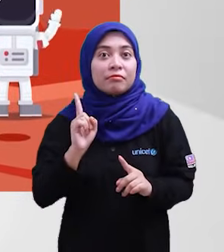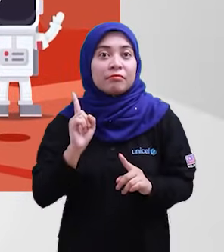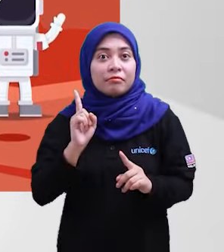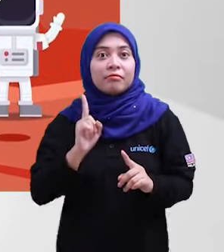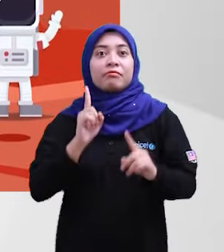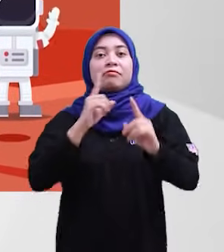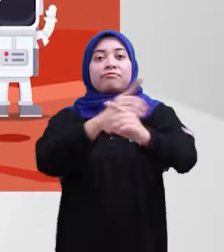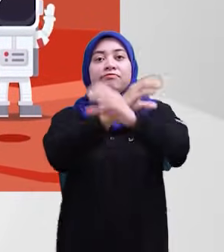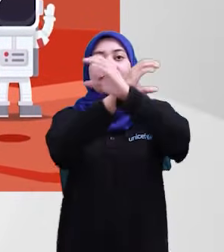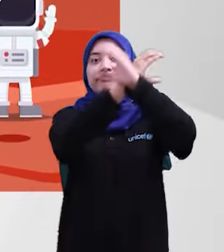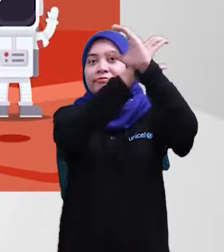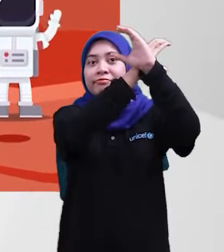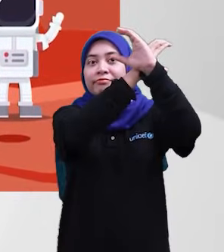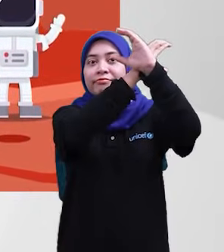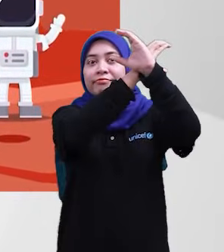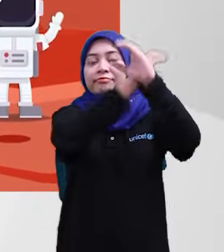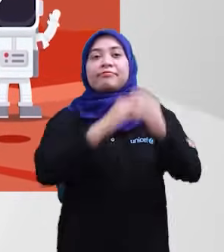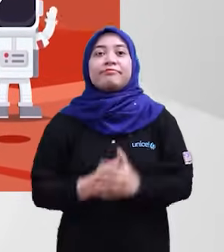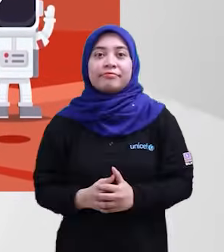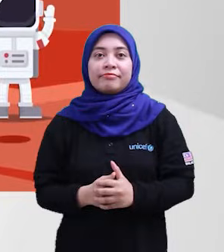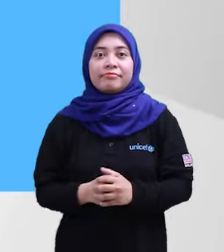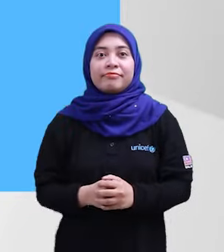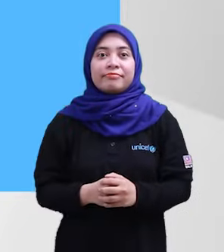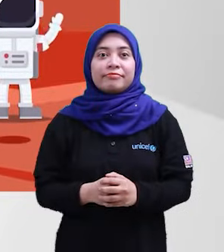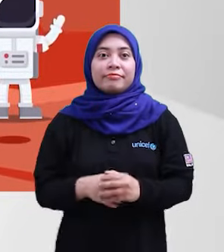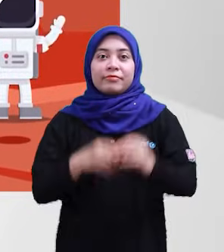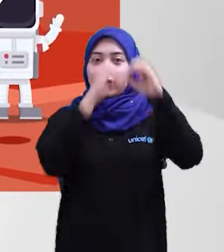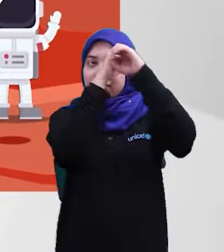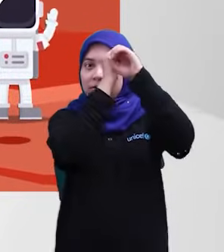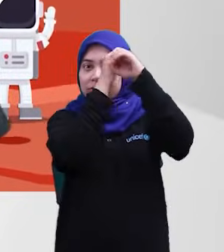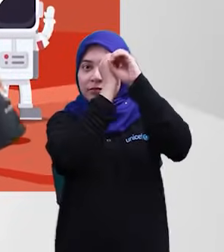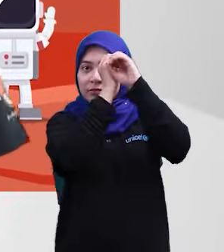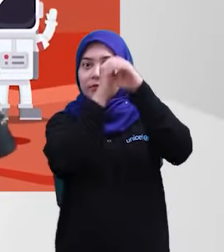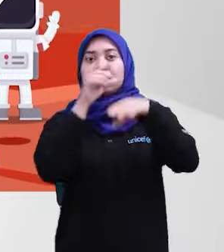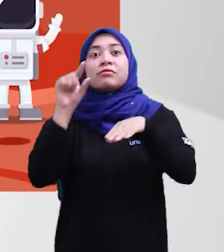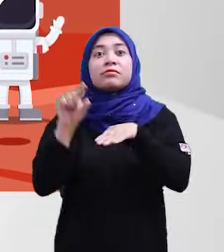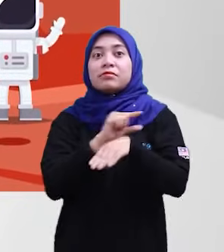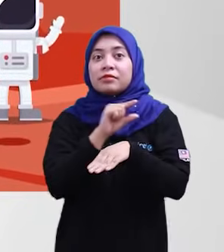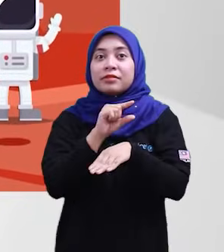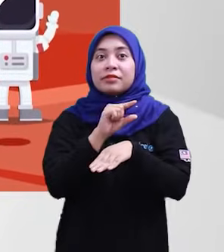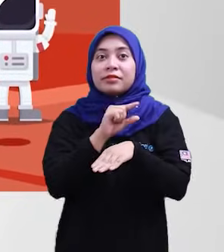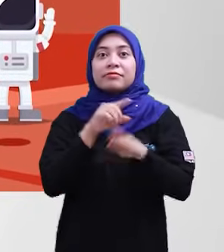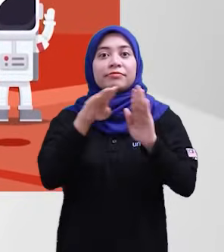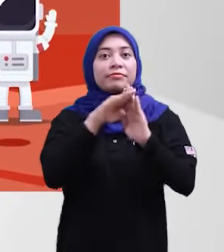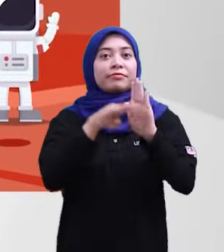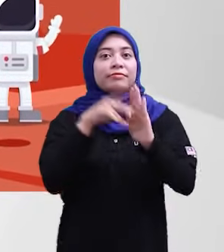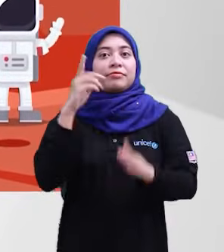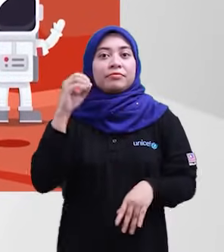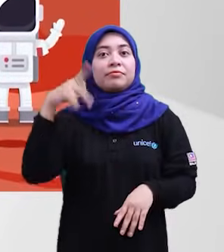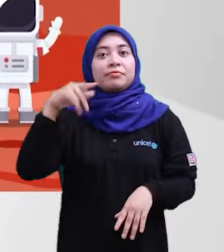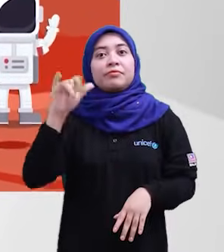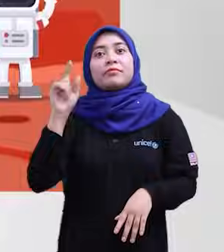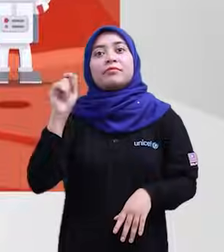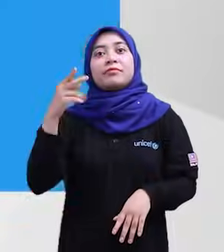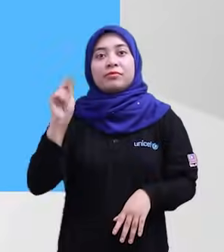daripada pemprosesan data yang diterima dari satelit dan teleskop gergasi dengan menggunakan pengaturcaraan